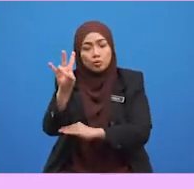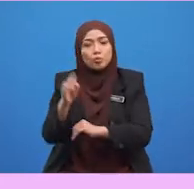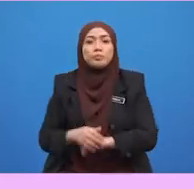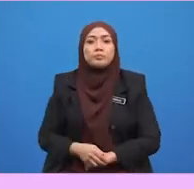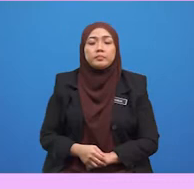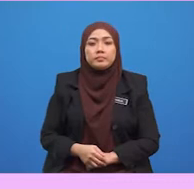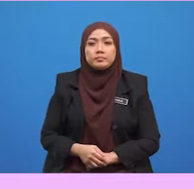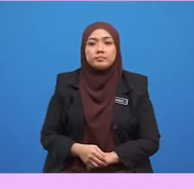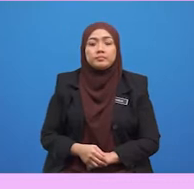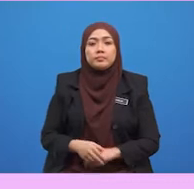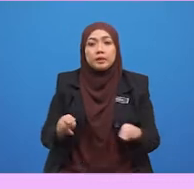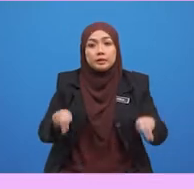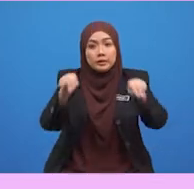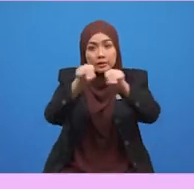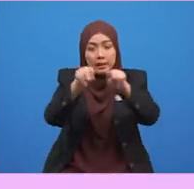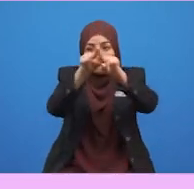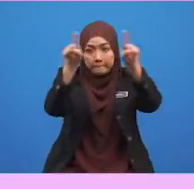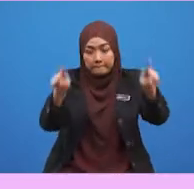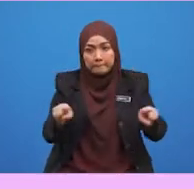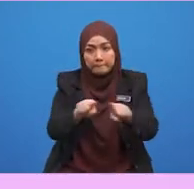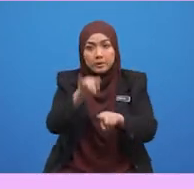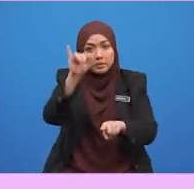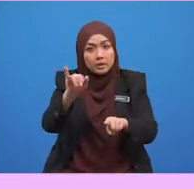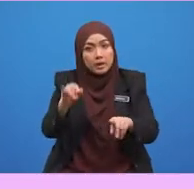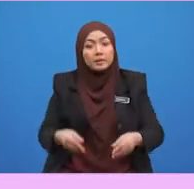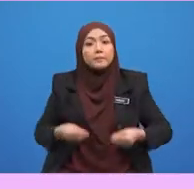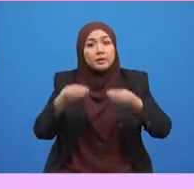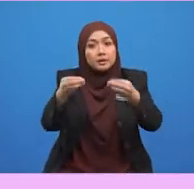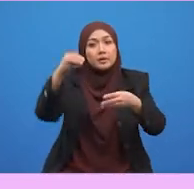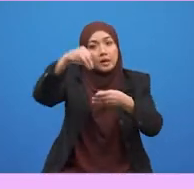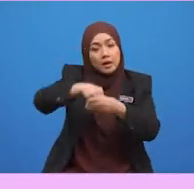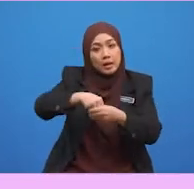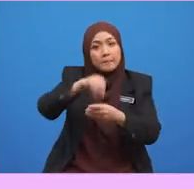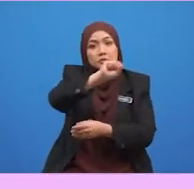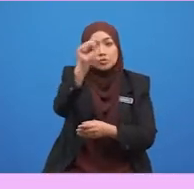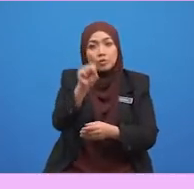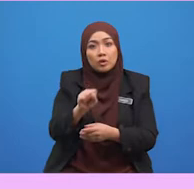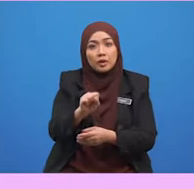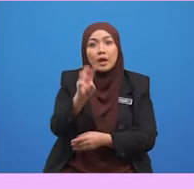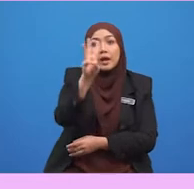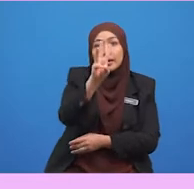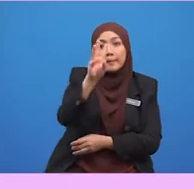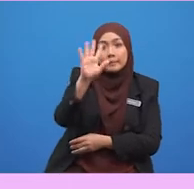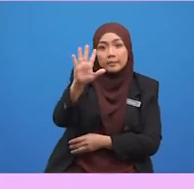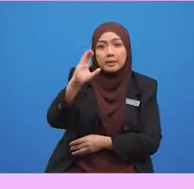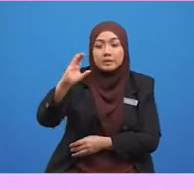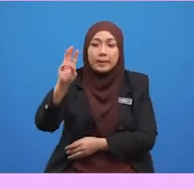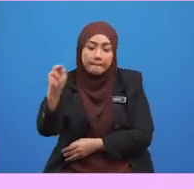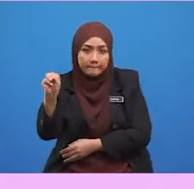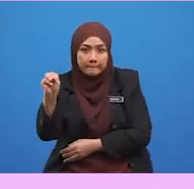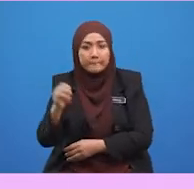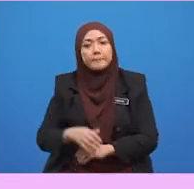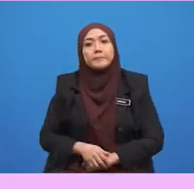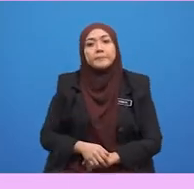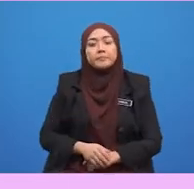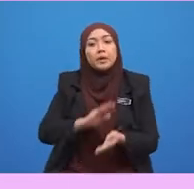tambah 7. Nilai perimeter yang diberi dalam soalan ialah 65